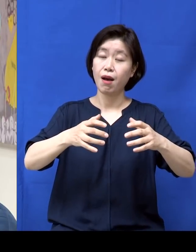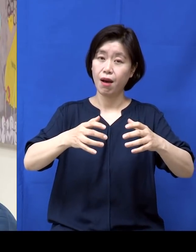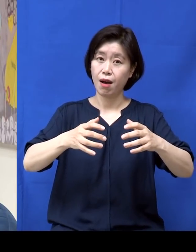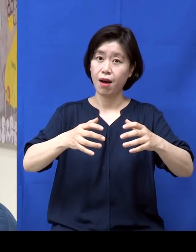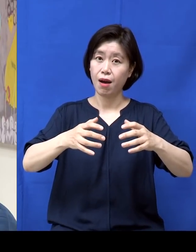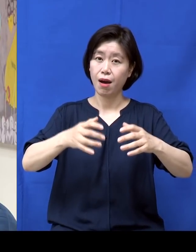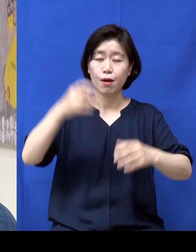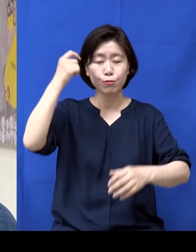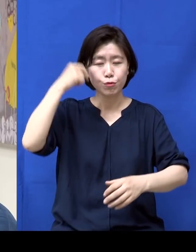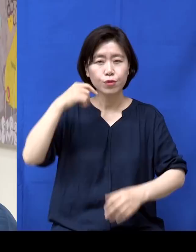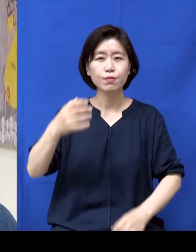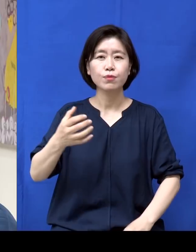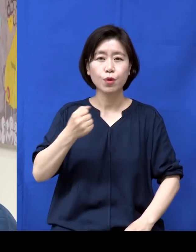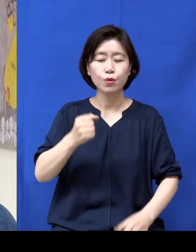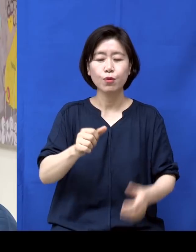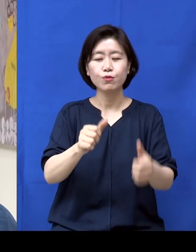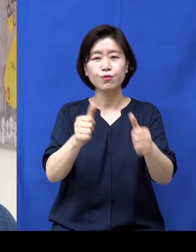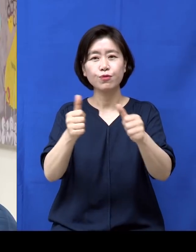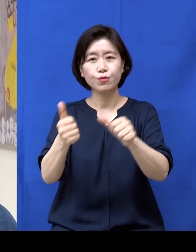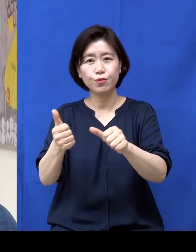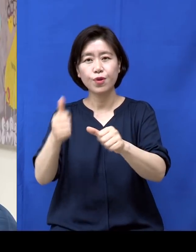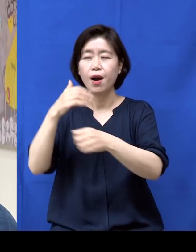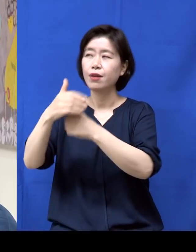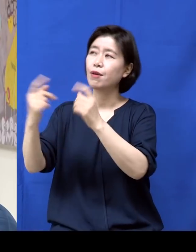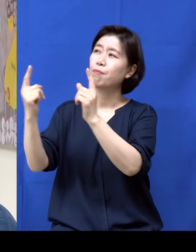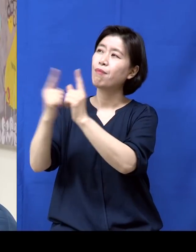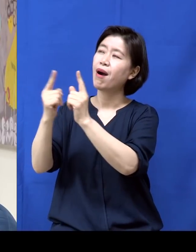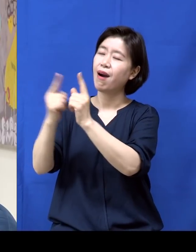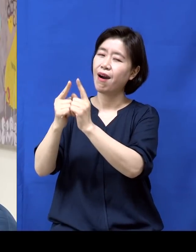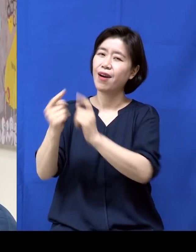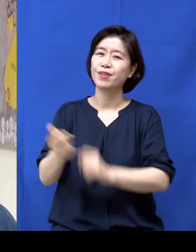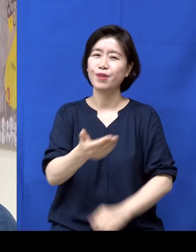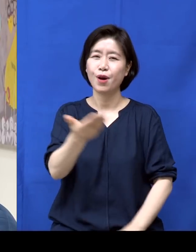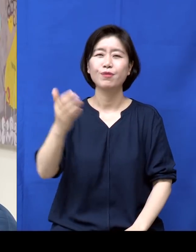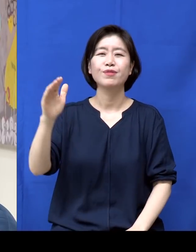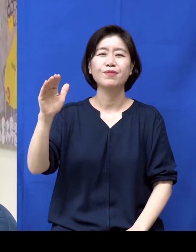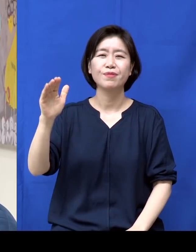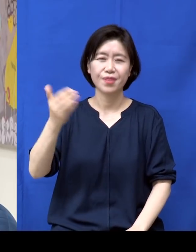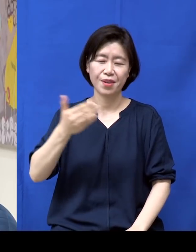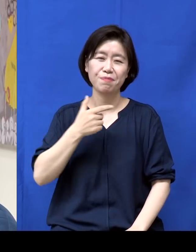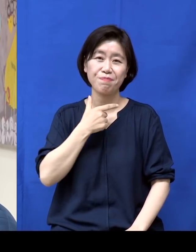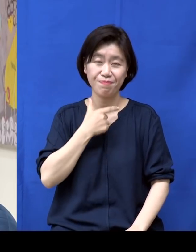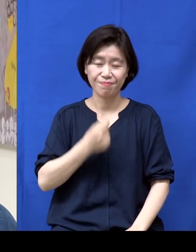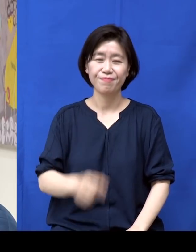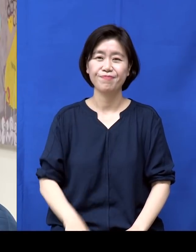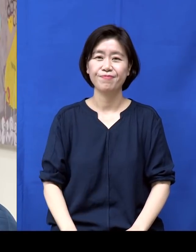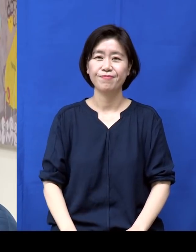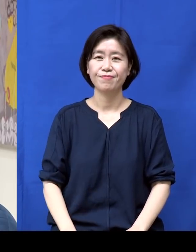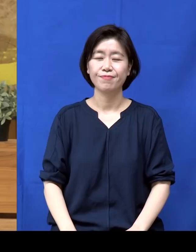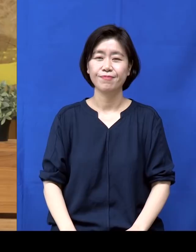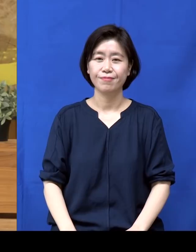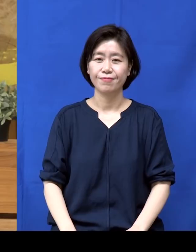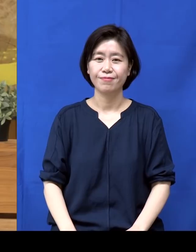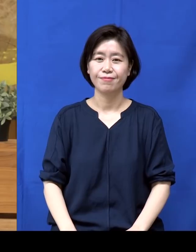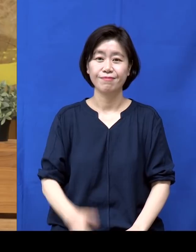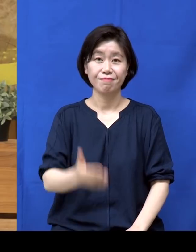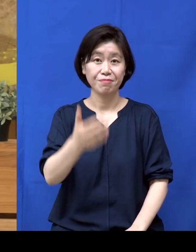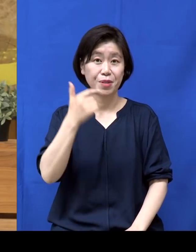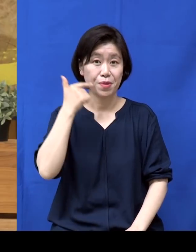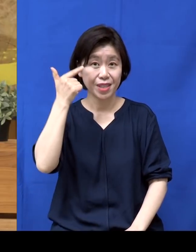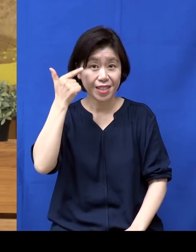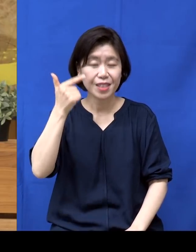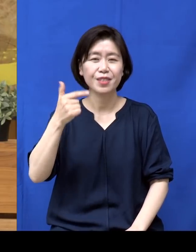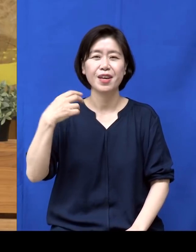죽음을 자연스럽게 받아들이는 기독교인들 네. 되기를 바라는 저도 목회자의 소명 다하도록 노력하겠습니다. 네, 그런 목사님의 모습을